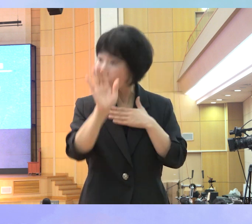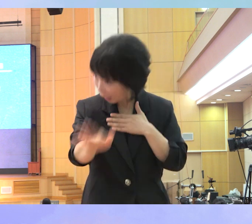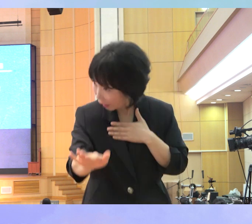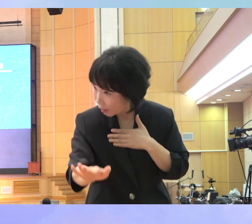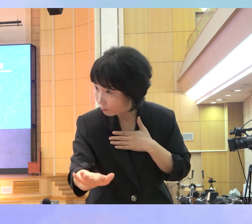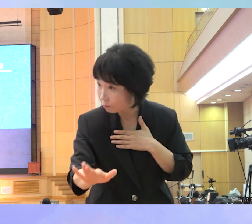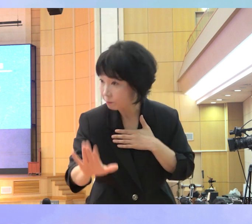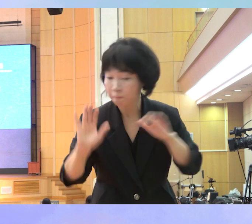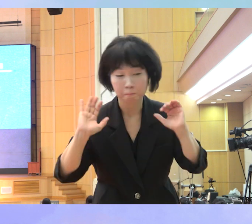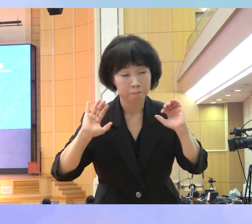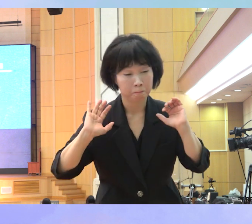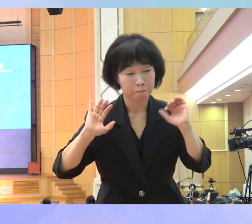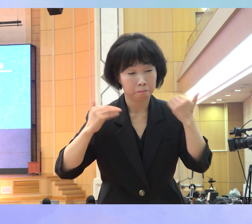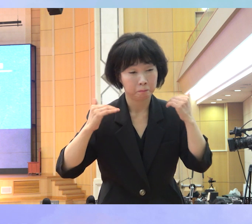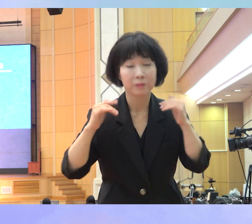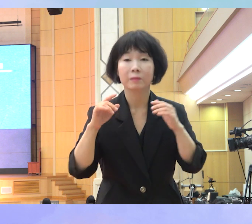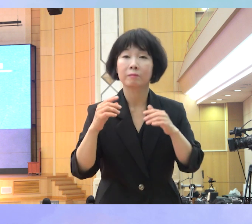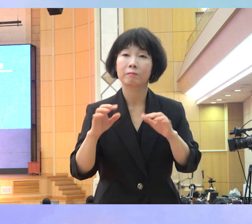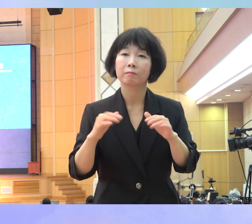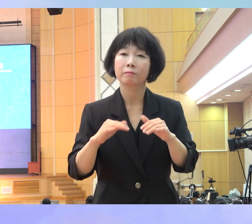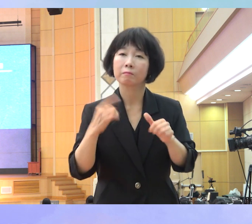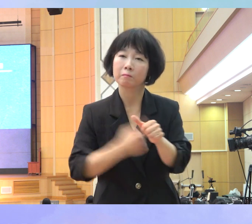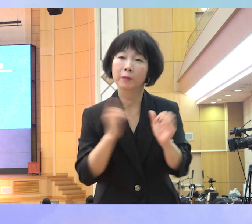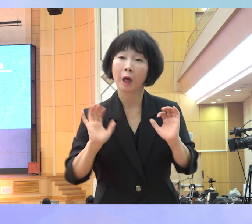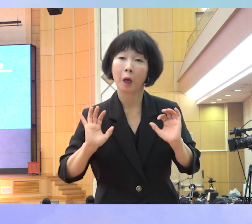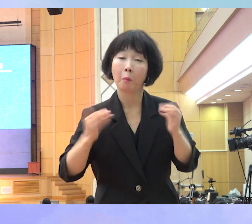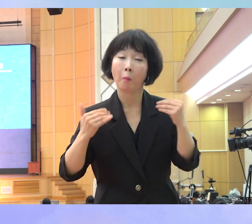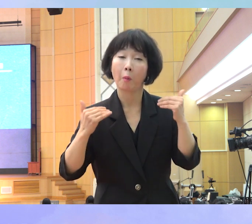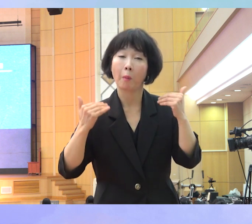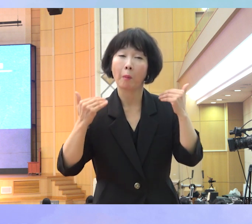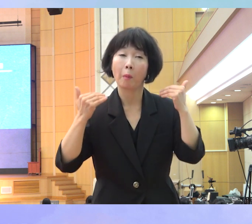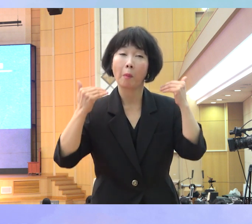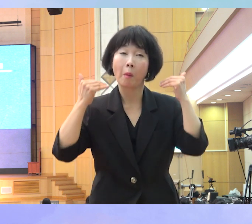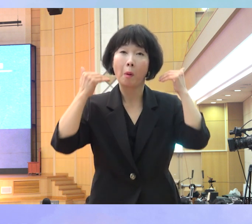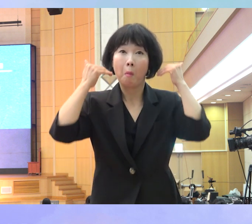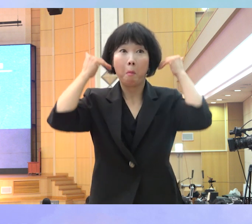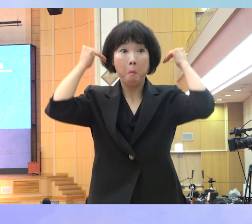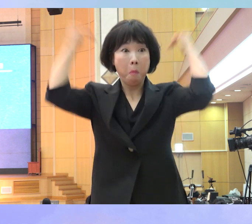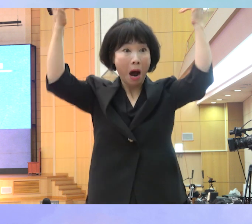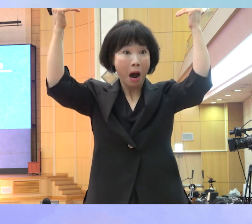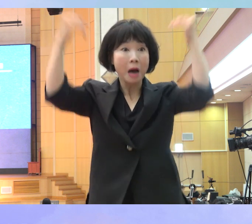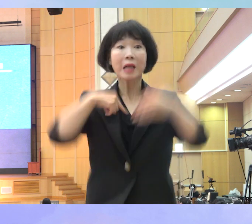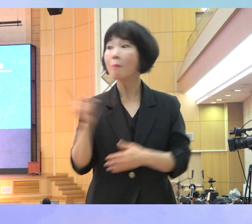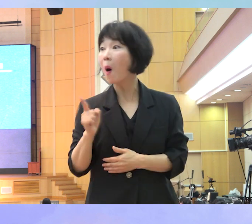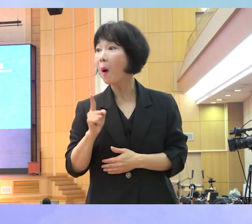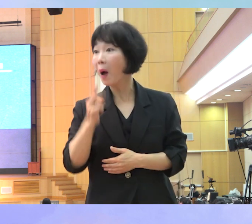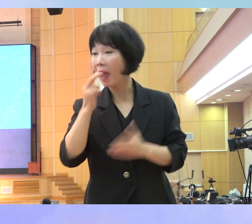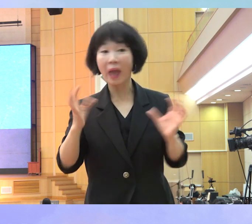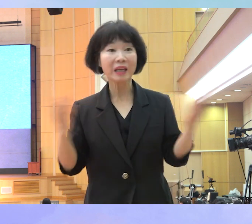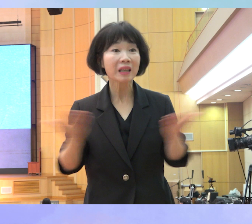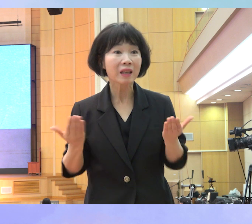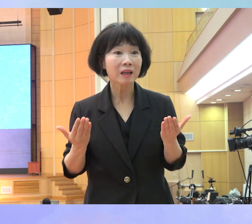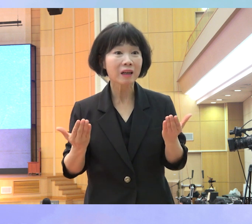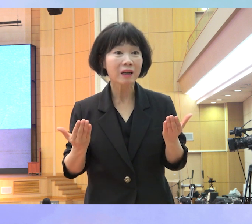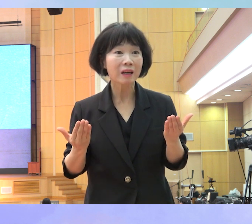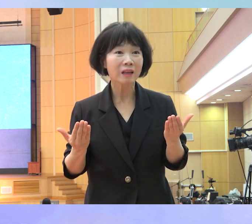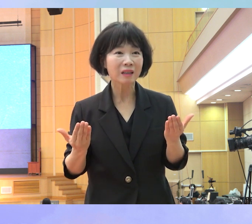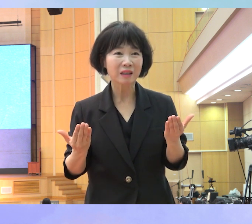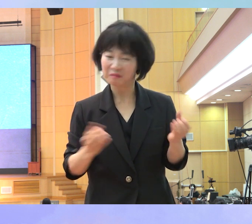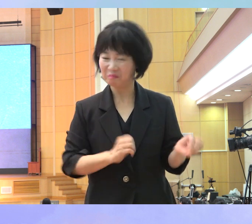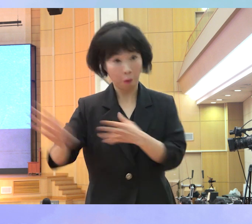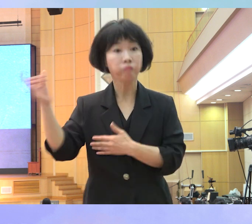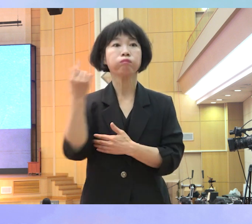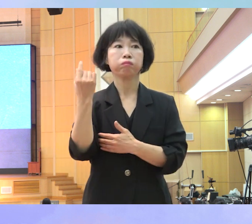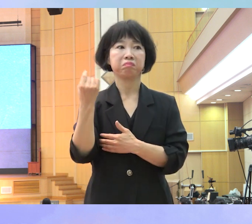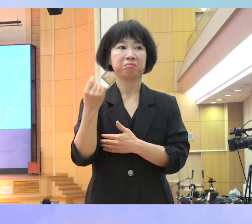같다가 장성한 사람이 되어서는 어린아이의 일을 뭐 했노라? 버렸노라예요. 자,